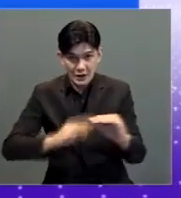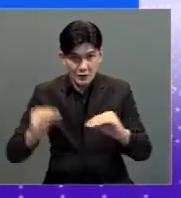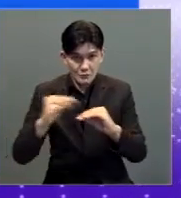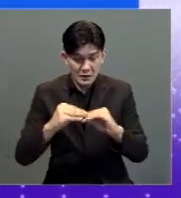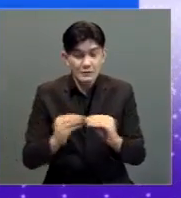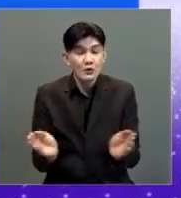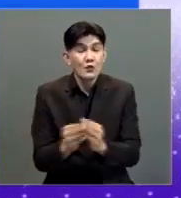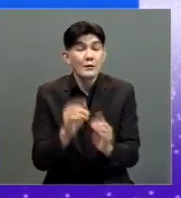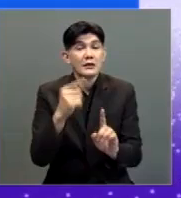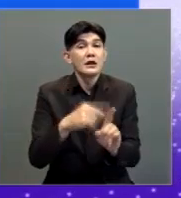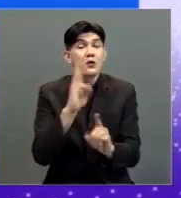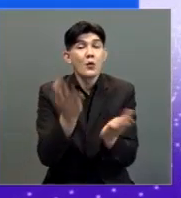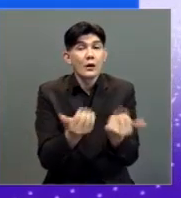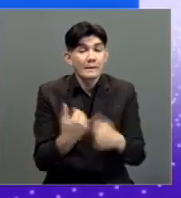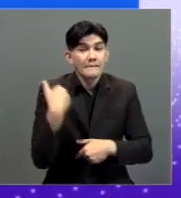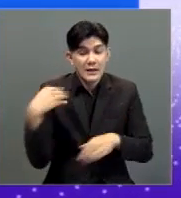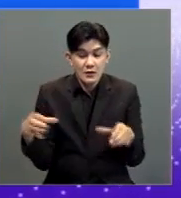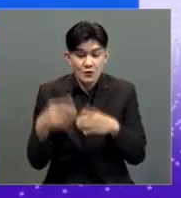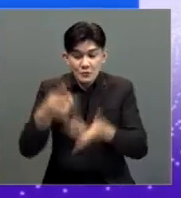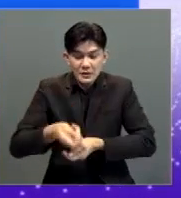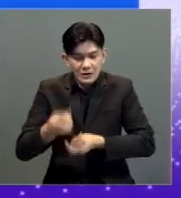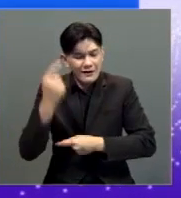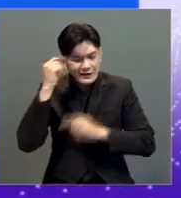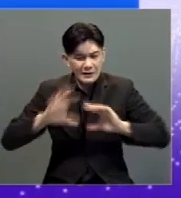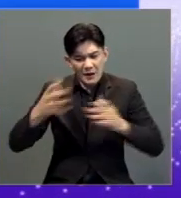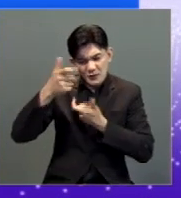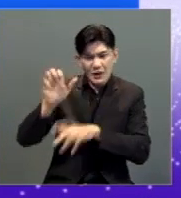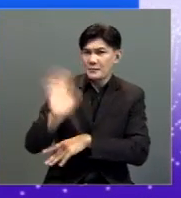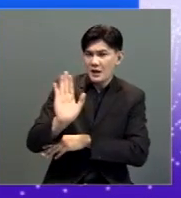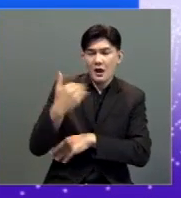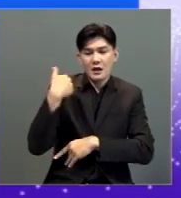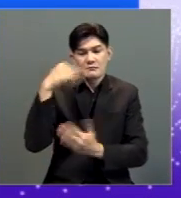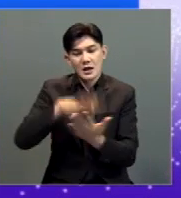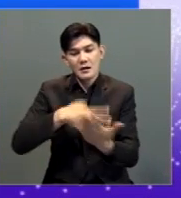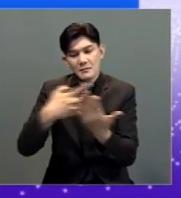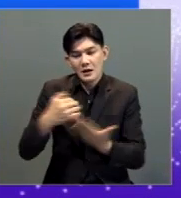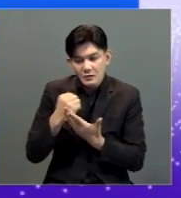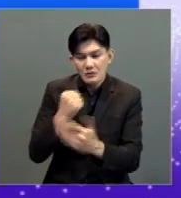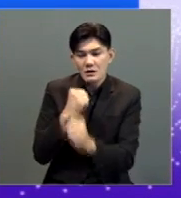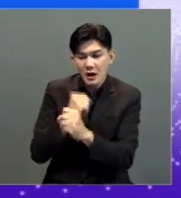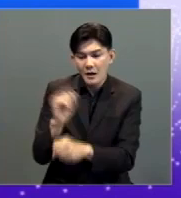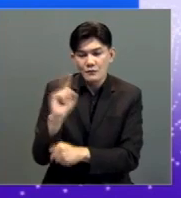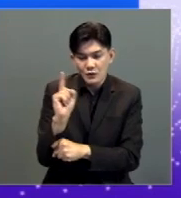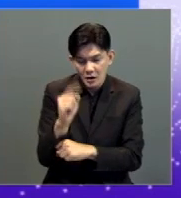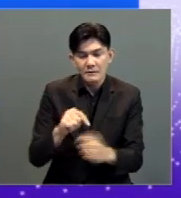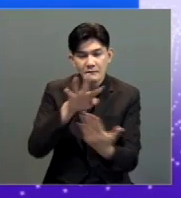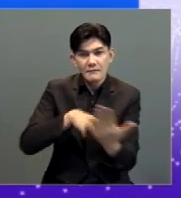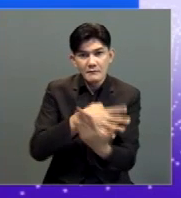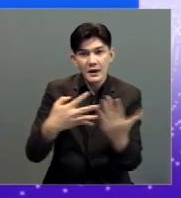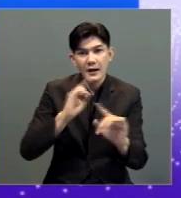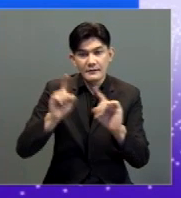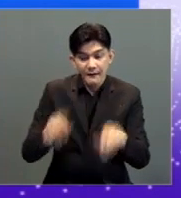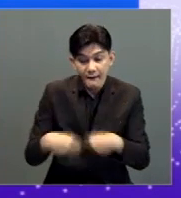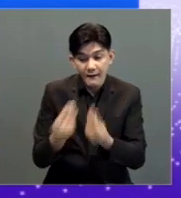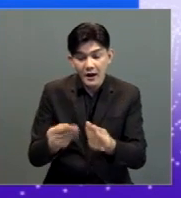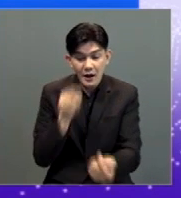ส่วนกลุ่มเกษตรกรก็ไม่ใช่ว่าภาครัฐนิ่งนอนใจก็มีมาตรการออกมาสอดรับก็คือการส่งมอบมาตรการต่าง